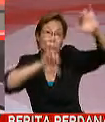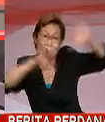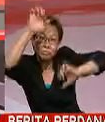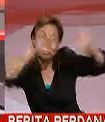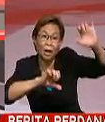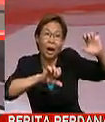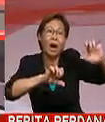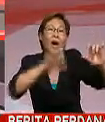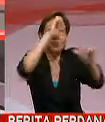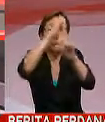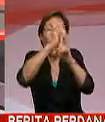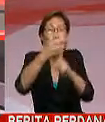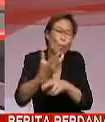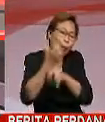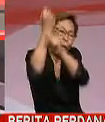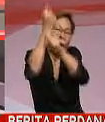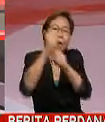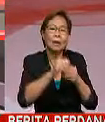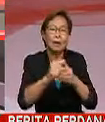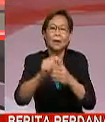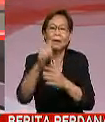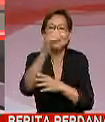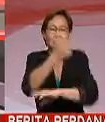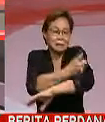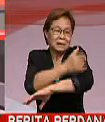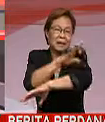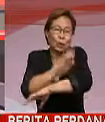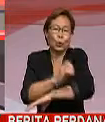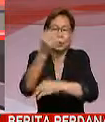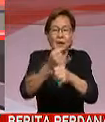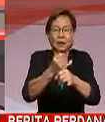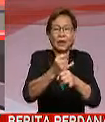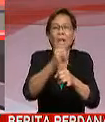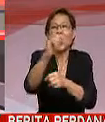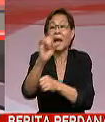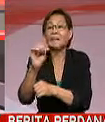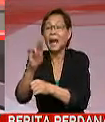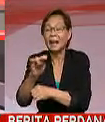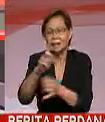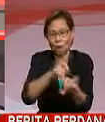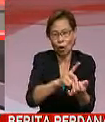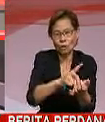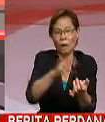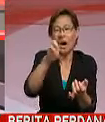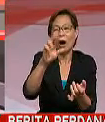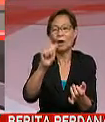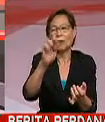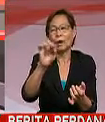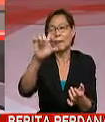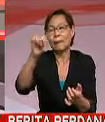podium pasukan itu nanti akan diketuai bekas ketua pegawai eksekutif Institut sukan negara ISN dat Dr Ramlan